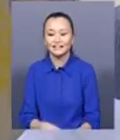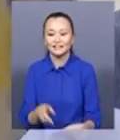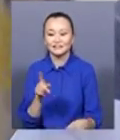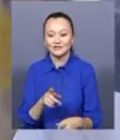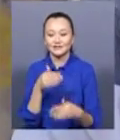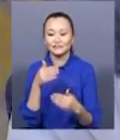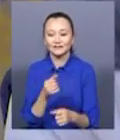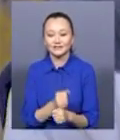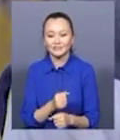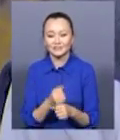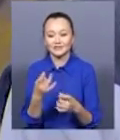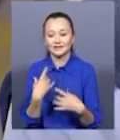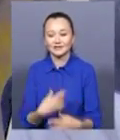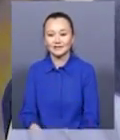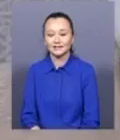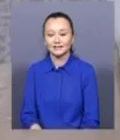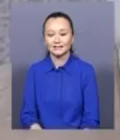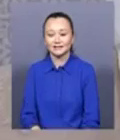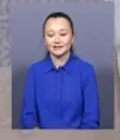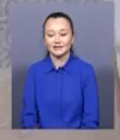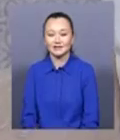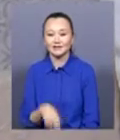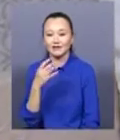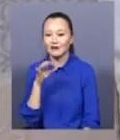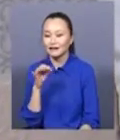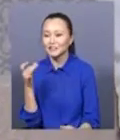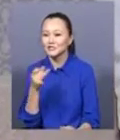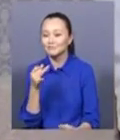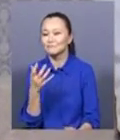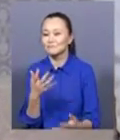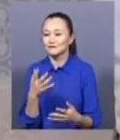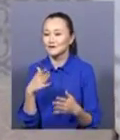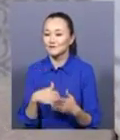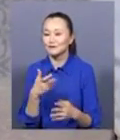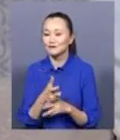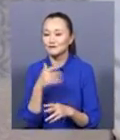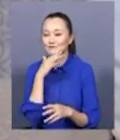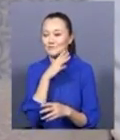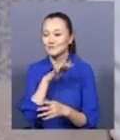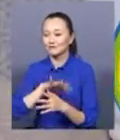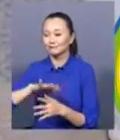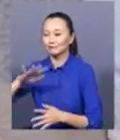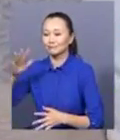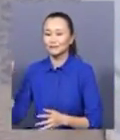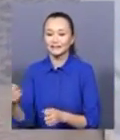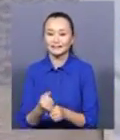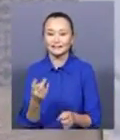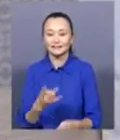вы делаете? Расскажите, пожалуйста. Кайрат так интересуется просто, видимо, по дому очень много чего накопилось. Да.